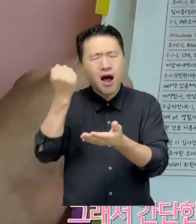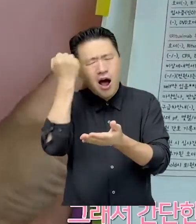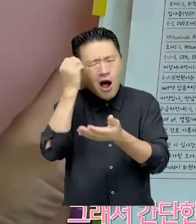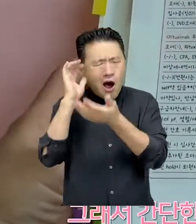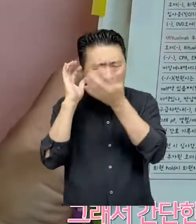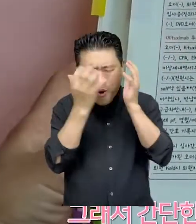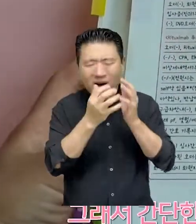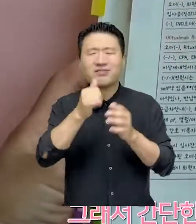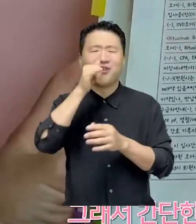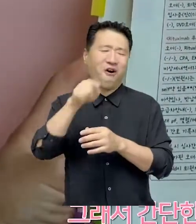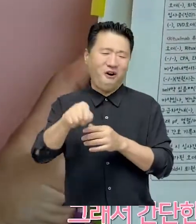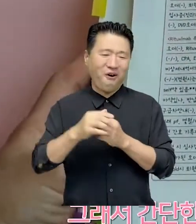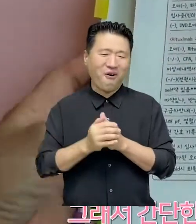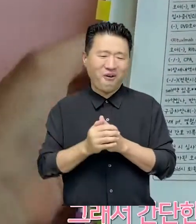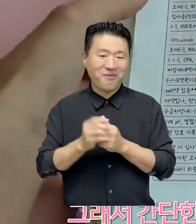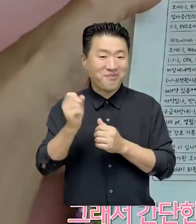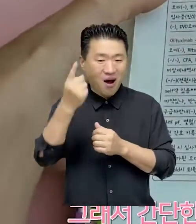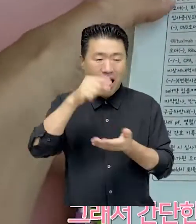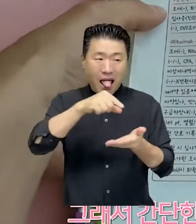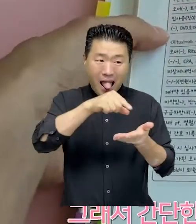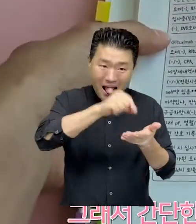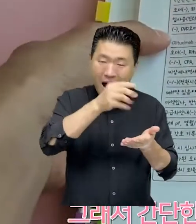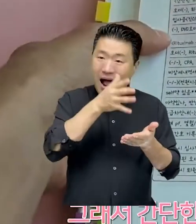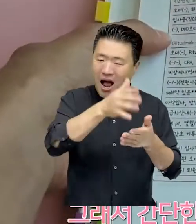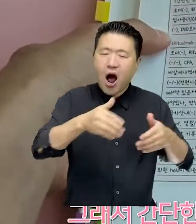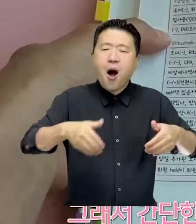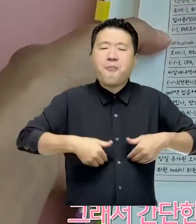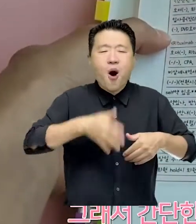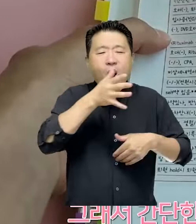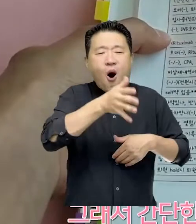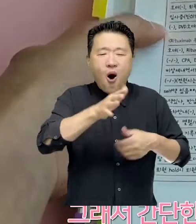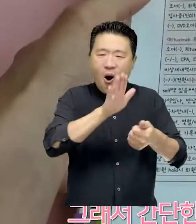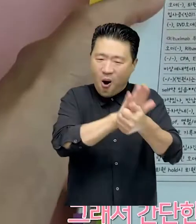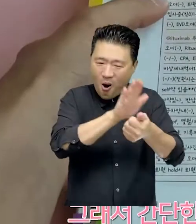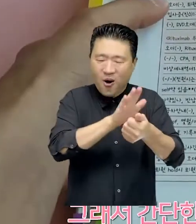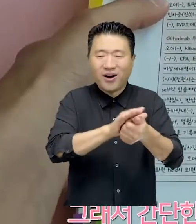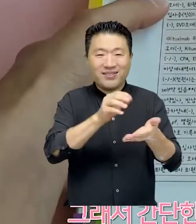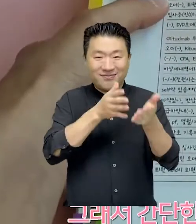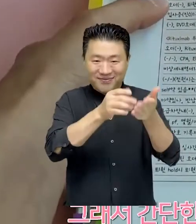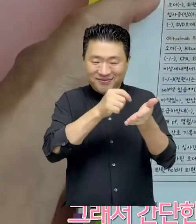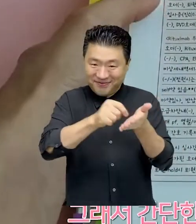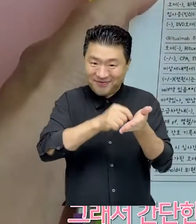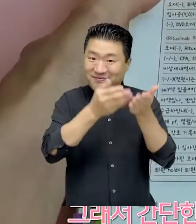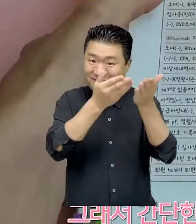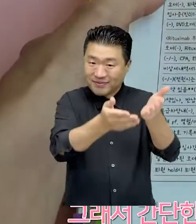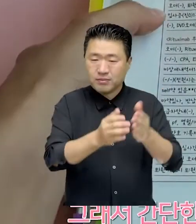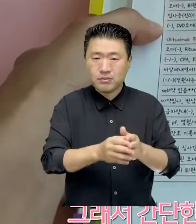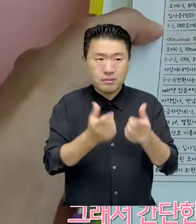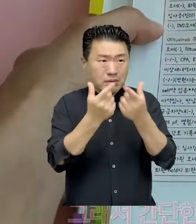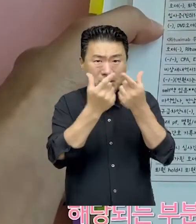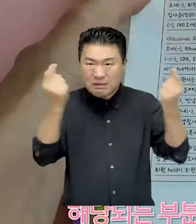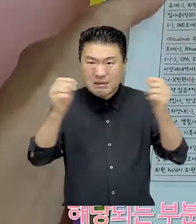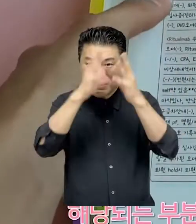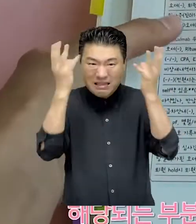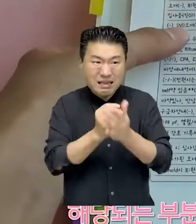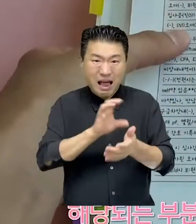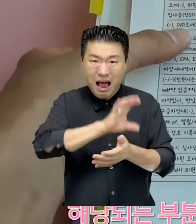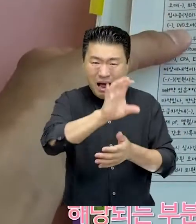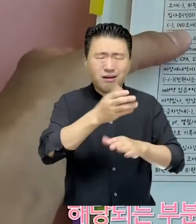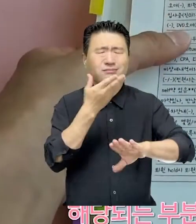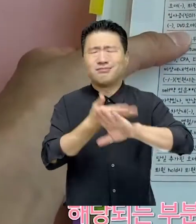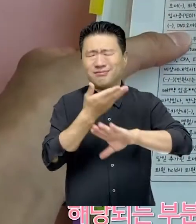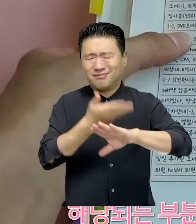있고 좀 복잡한 퇴원도 있어요. 그래서 간단한 퇴원 시 챙겨야 하는 부분들을 적어두었다가 이게 모든 환자에게 모두